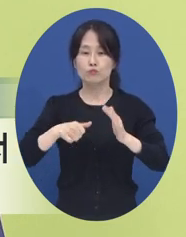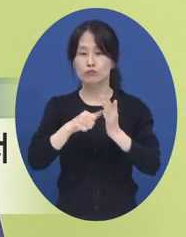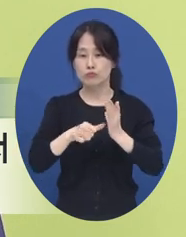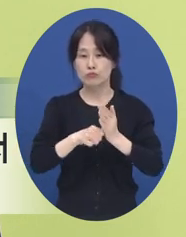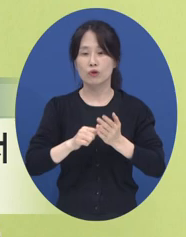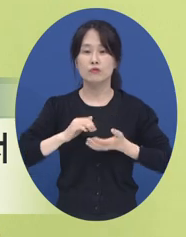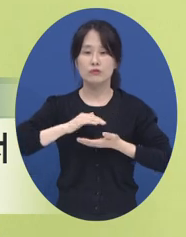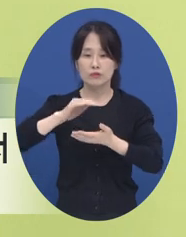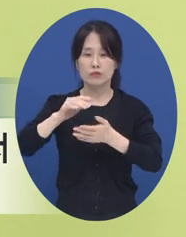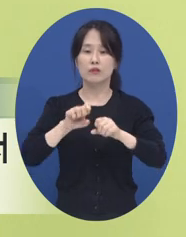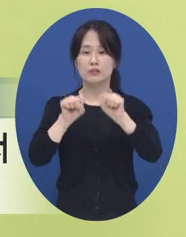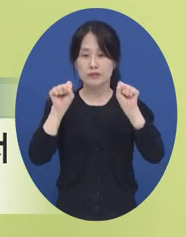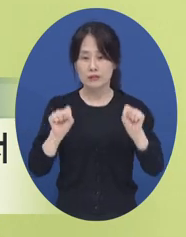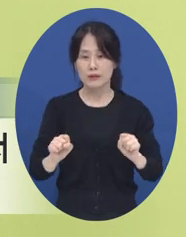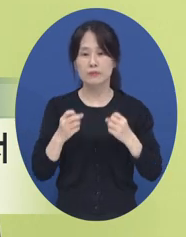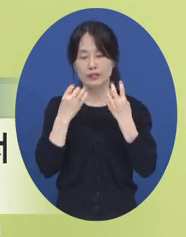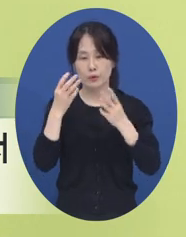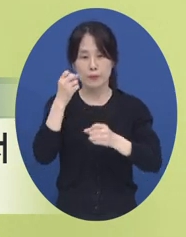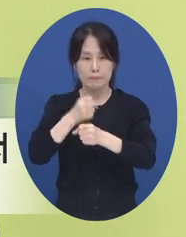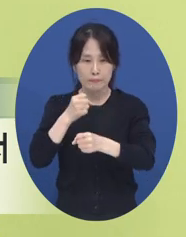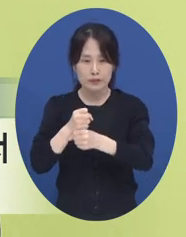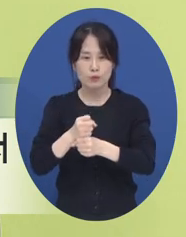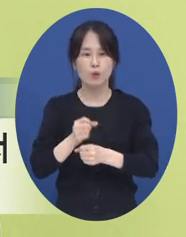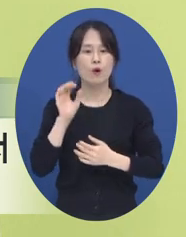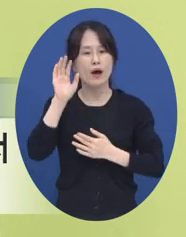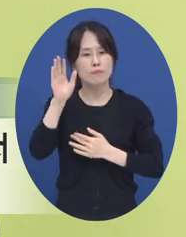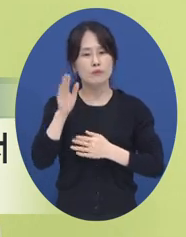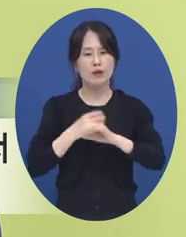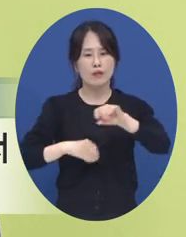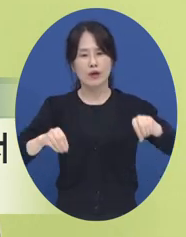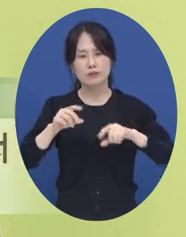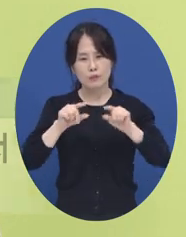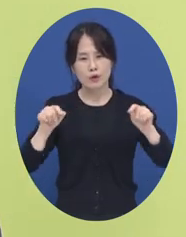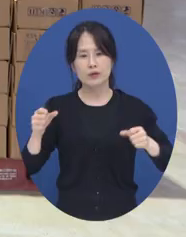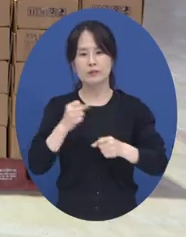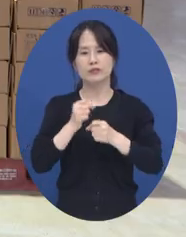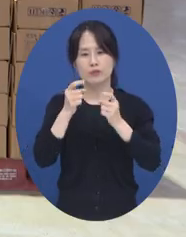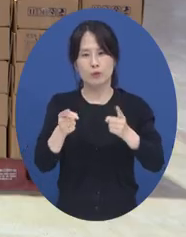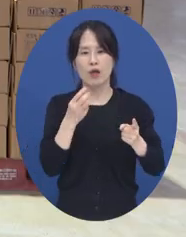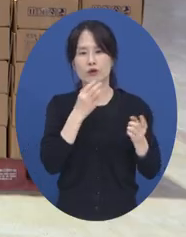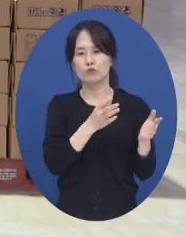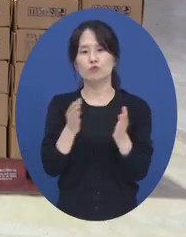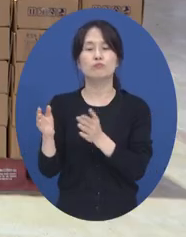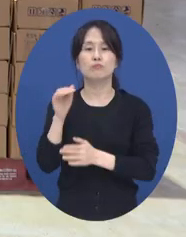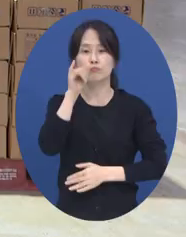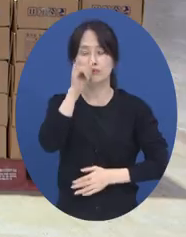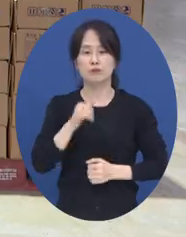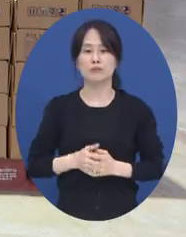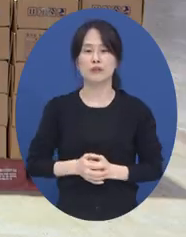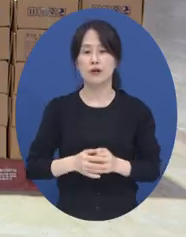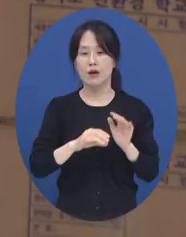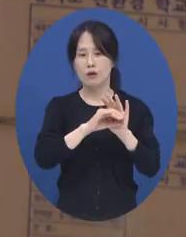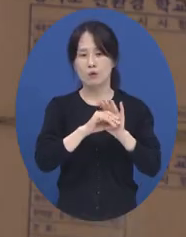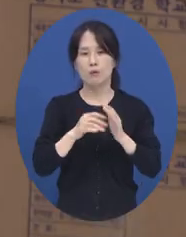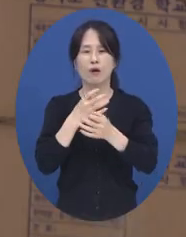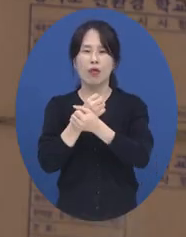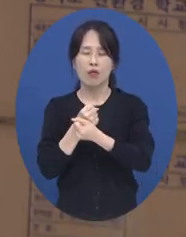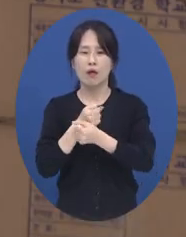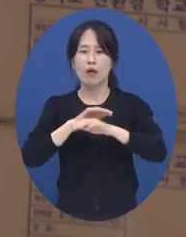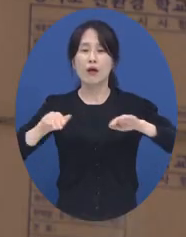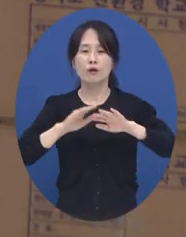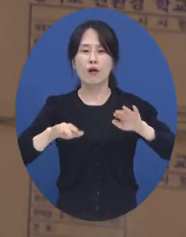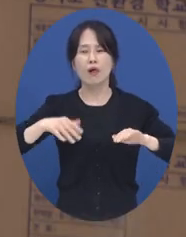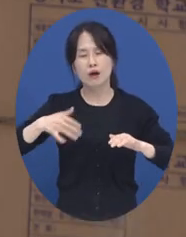대한 먹거리를 만드는 어떤 기회로 경기도가 준비하고 있습니다 돈은 코 나와 기약 없는 싸움을 이어가고 있는